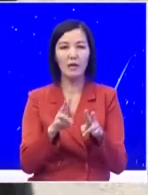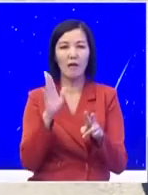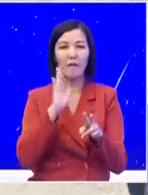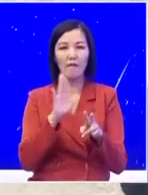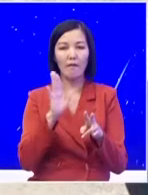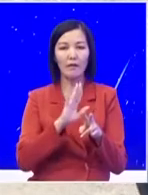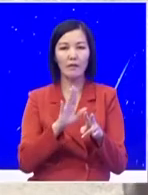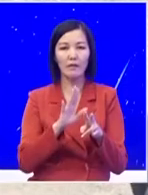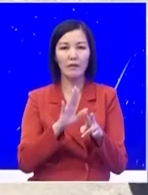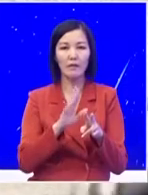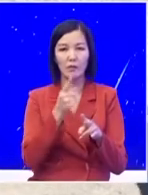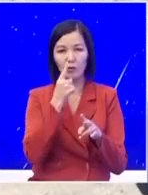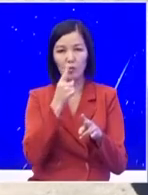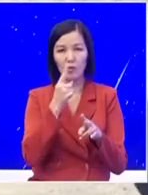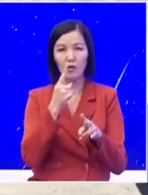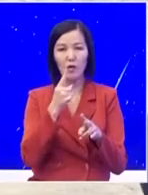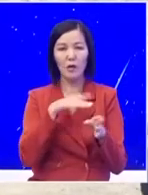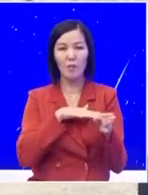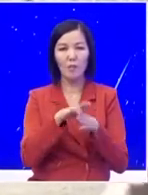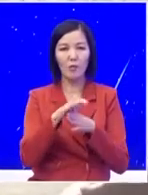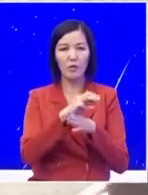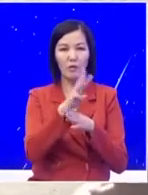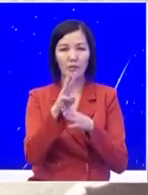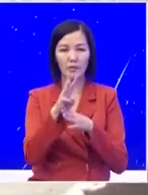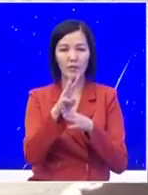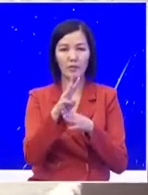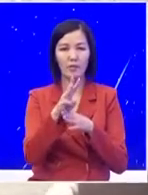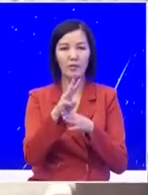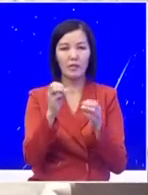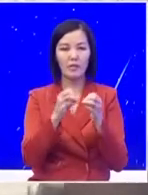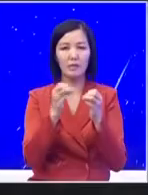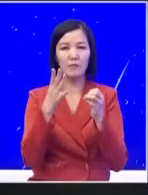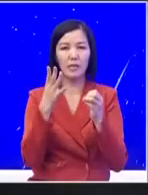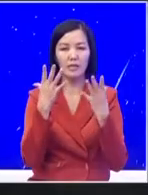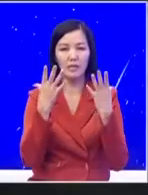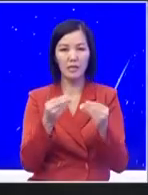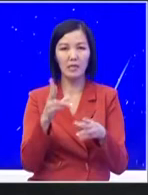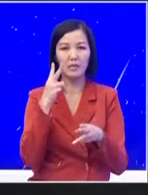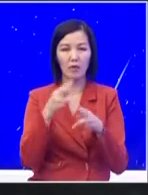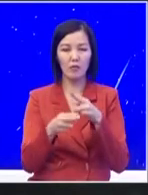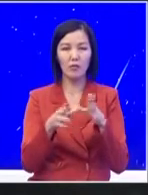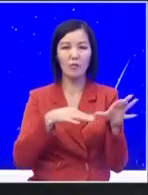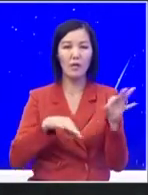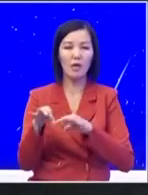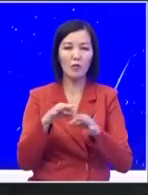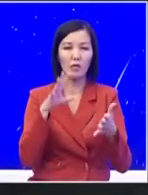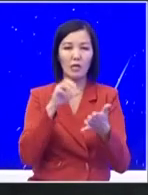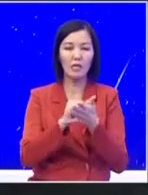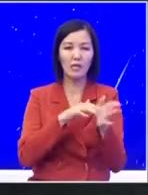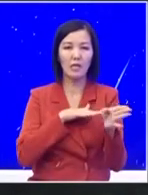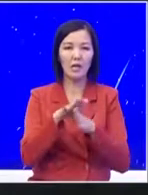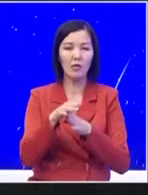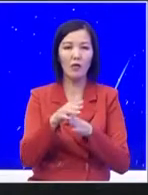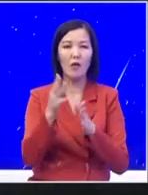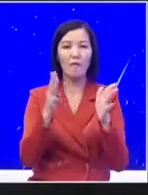водозабора. Опрессовка и все. Я думаю, мы завершим где-то дней через 10-15. По дорожной карте занятости в районе реализуется